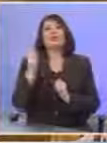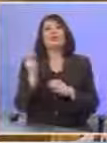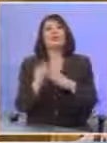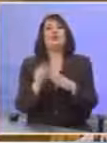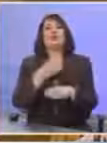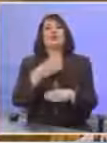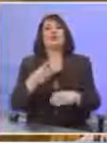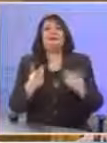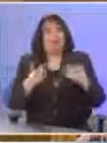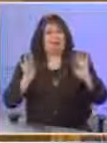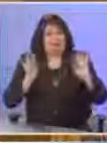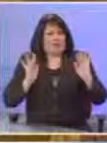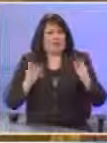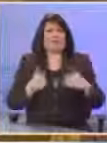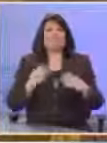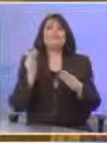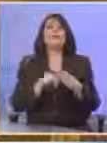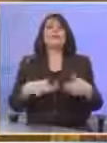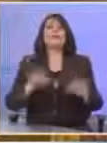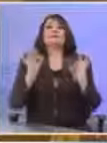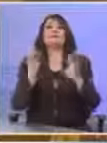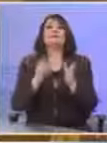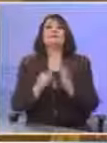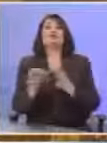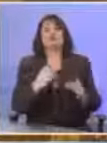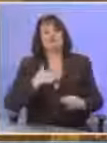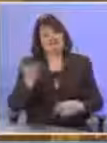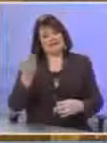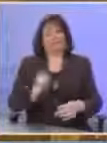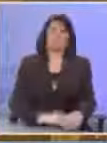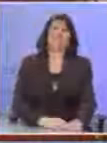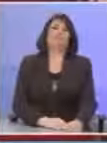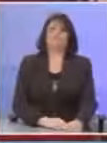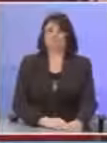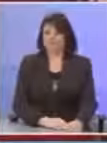κάποτε ψήφισαν ΣΥΡΙΖΑ. Καταψηφίζουμε επί της αρχής το εν λόγω νομοσχέδιο και σας ευχαριστώ πολύ για τον χρόνο σας.